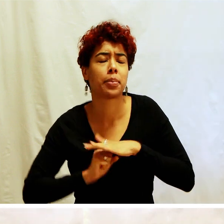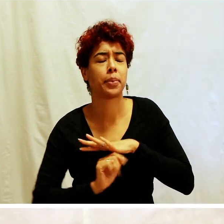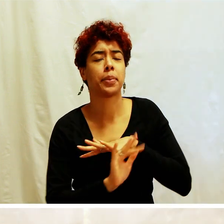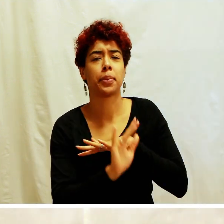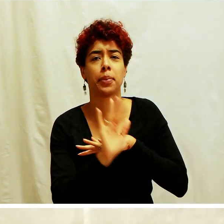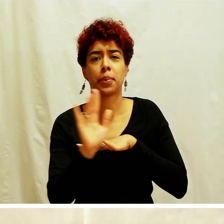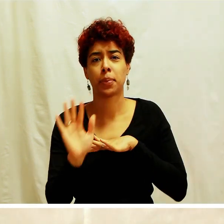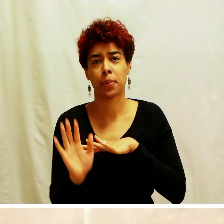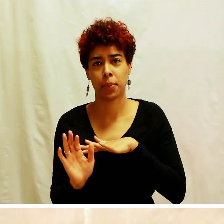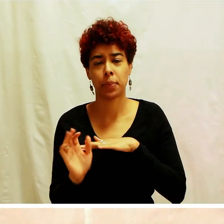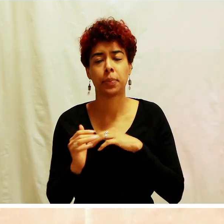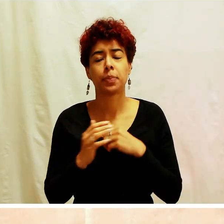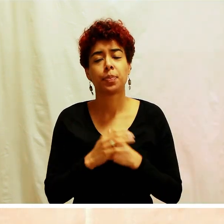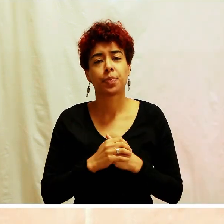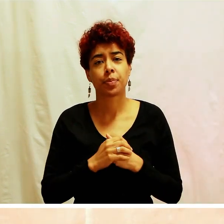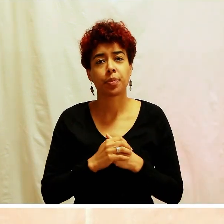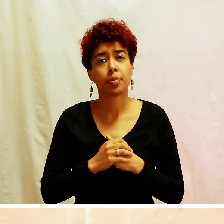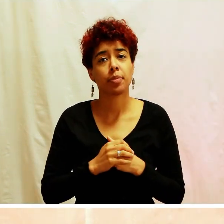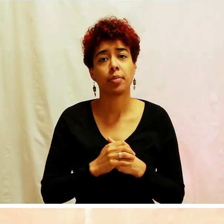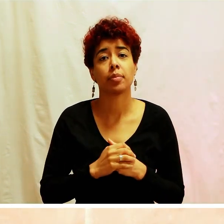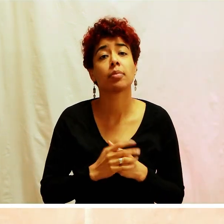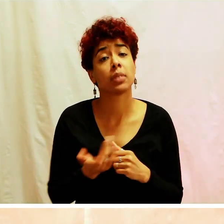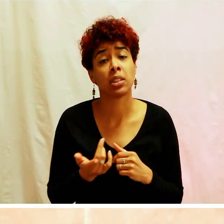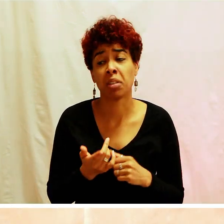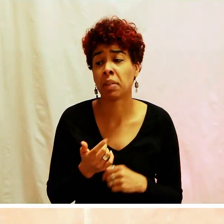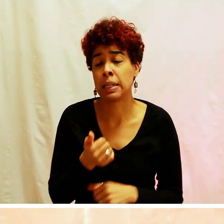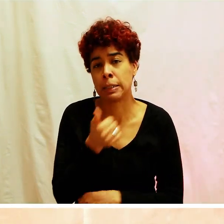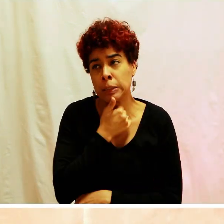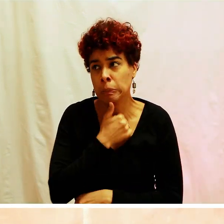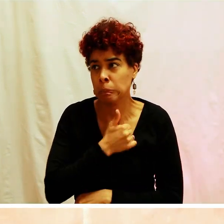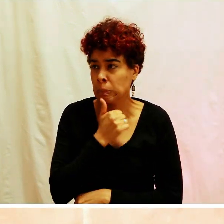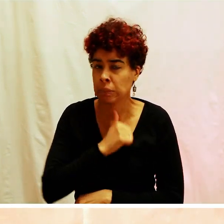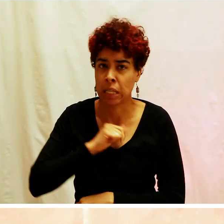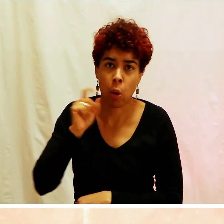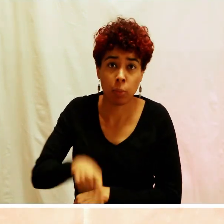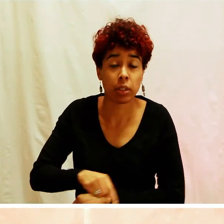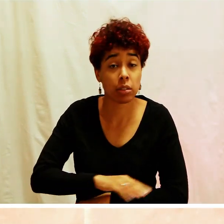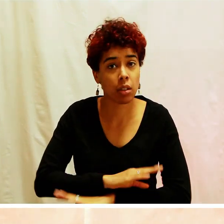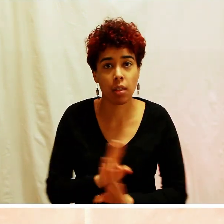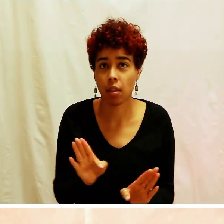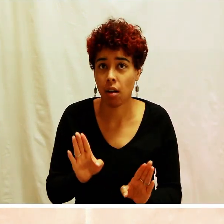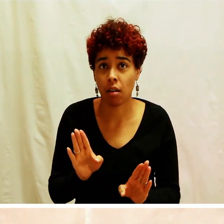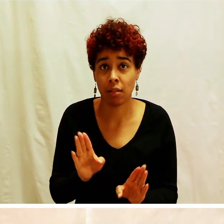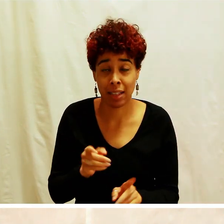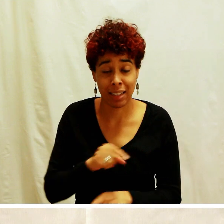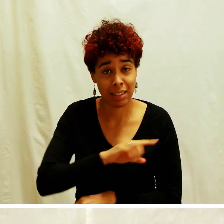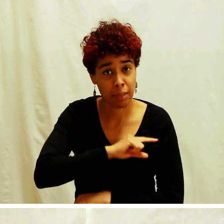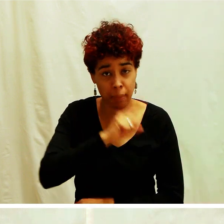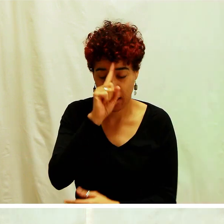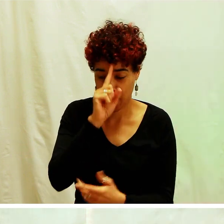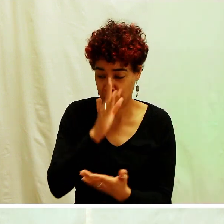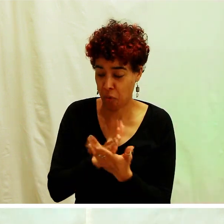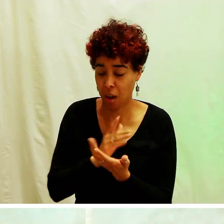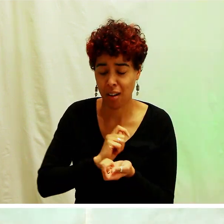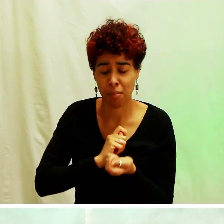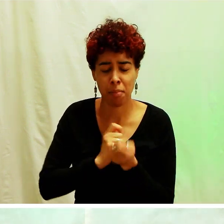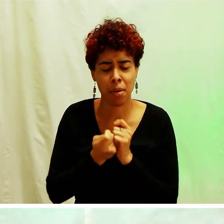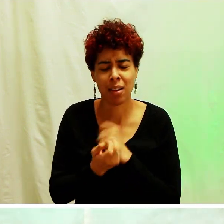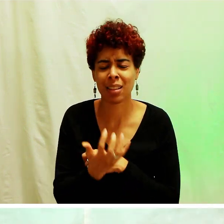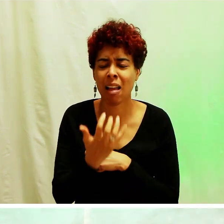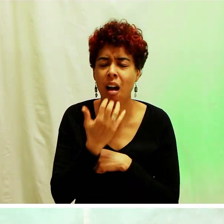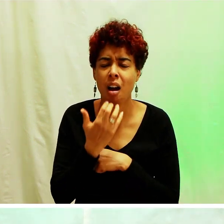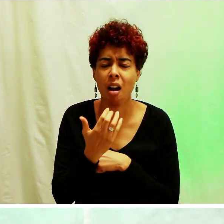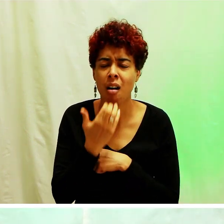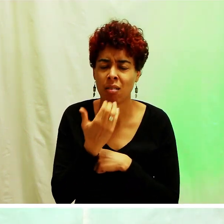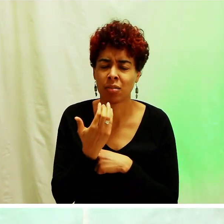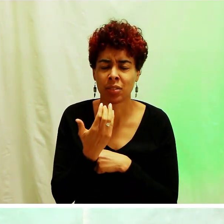Jésus-Christ pleinement. Mais ça ne se fait pas par devoir. Ça se fait simplement par la foi et dans un désir profond